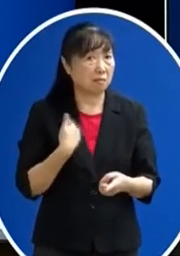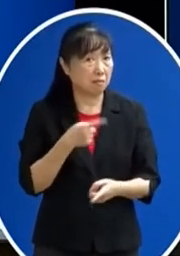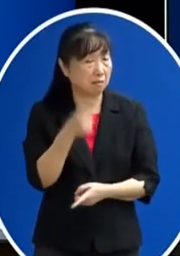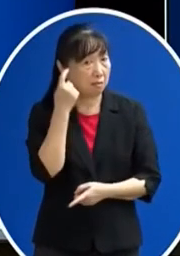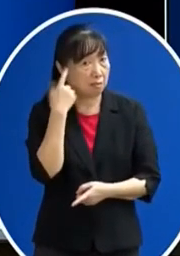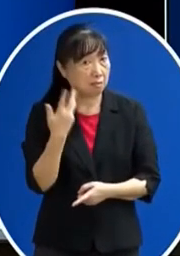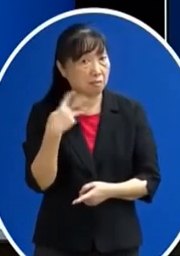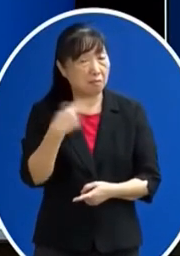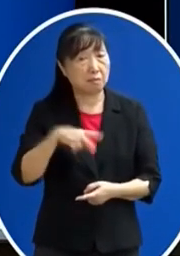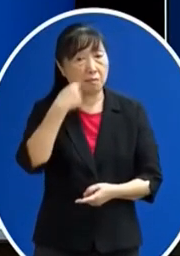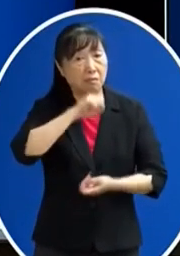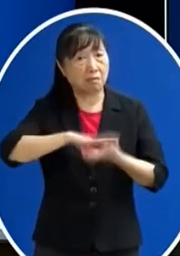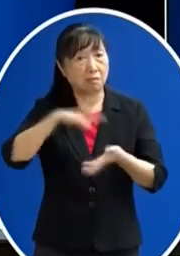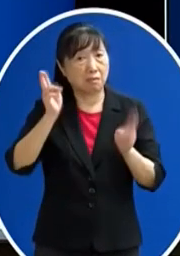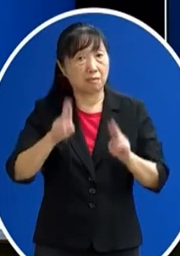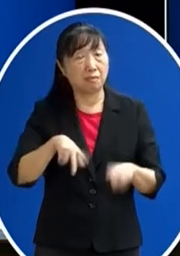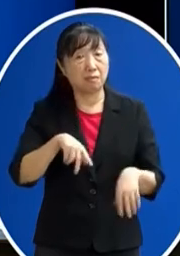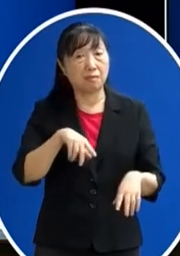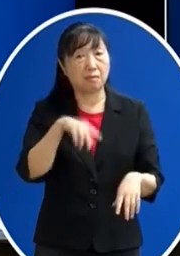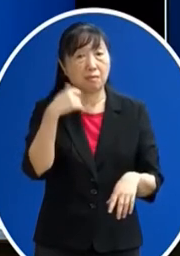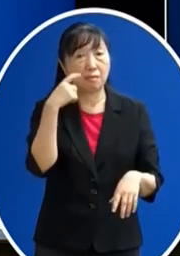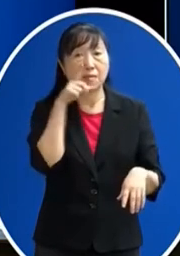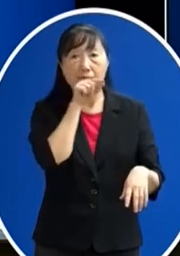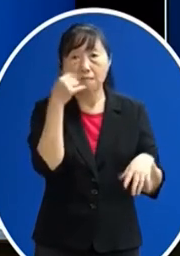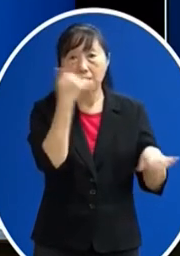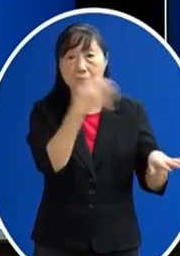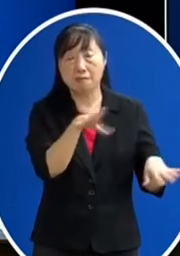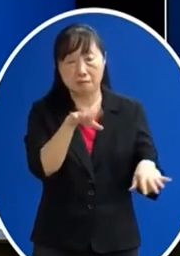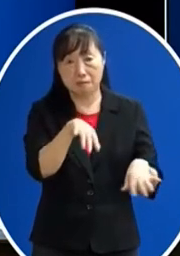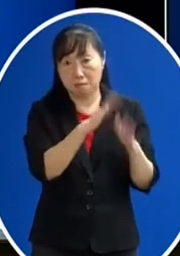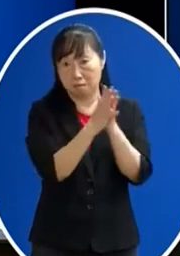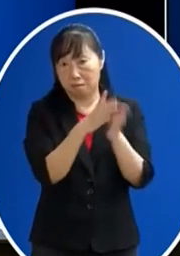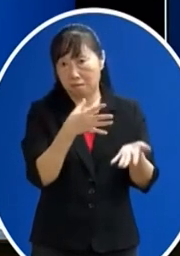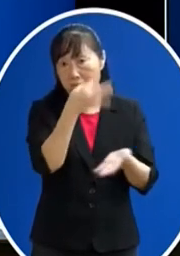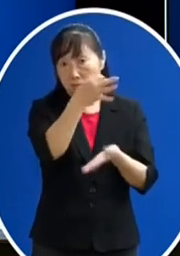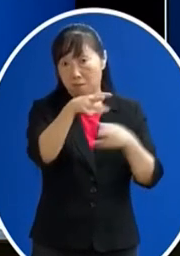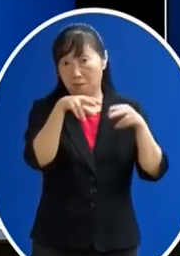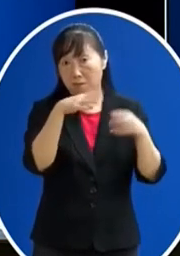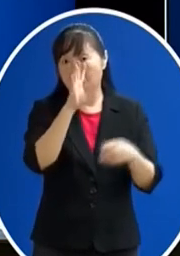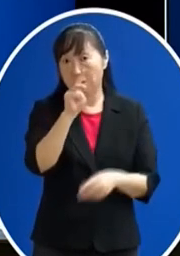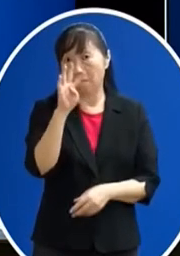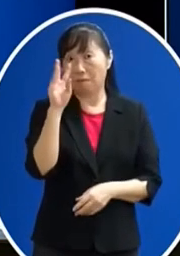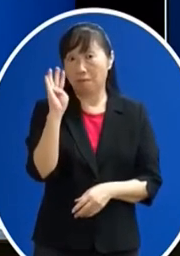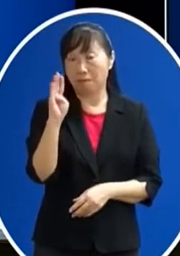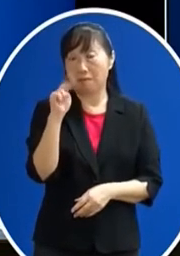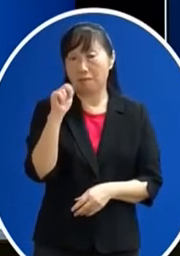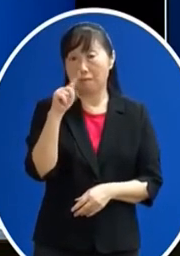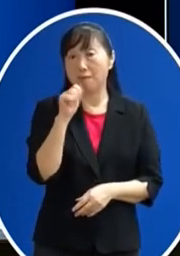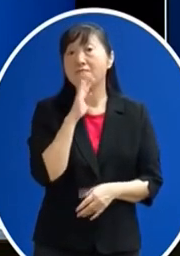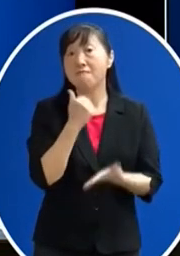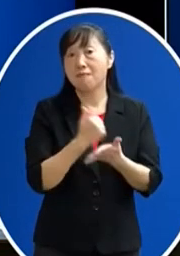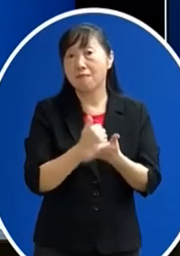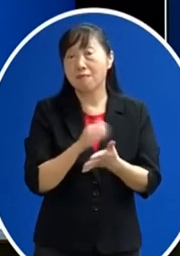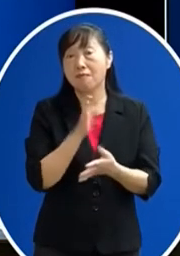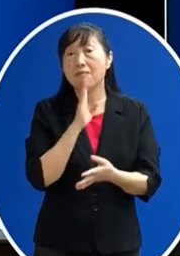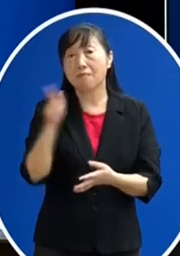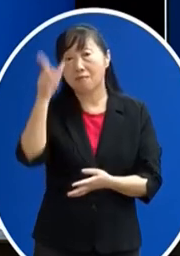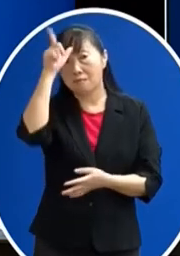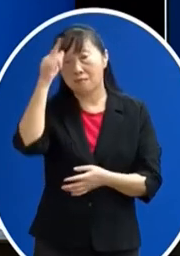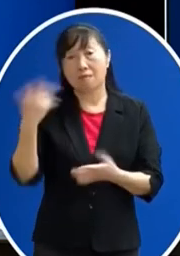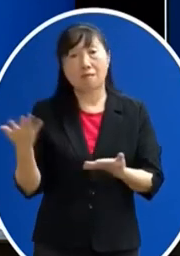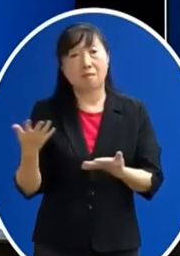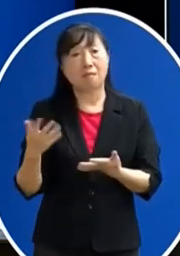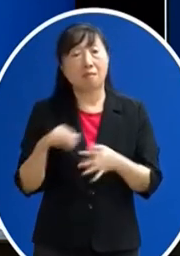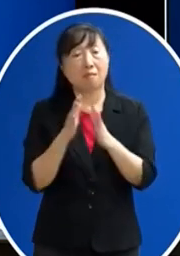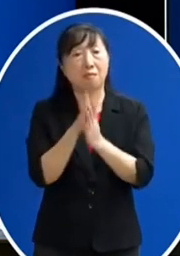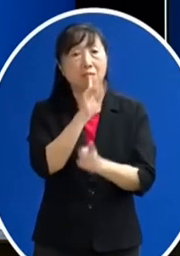想请教，台积电和鸿海目前已经买到 BNT 了，不过前立委黄国昌就有在脸书发文指出，卫福部曾经说过从